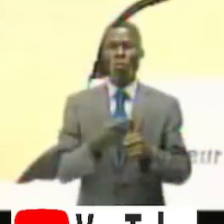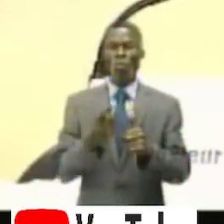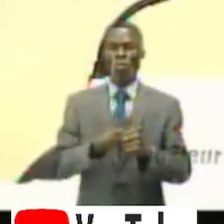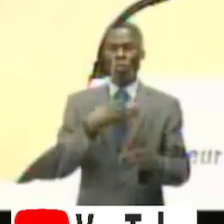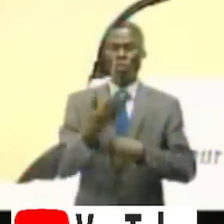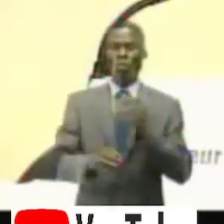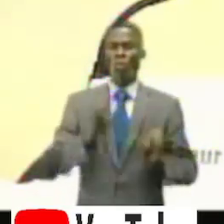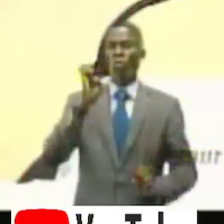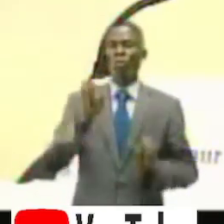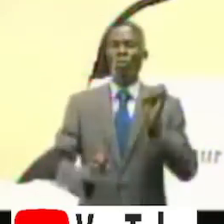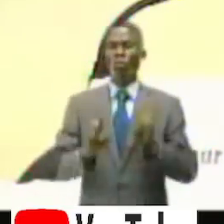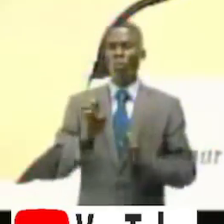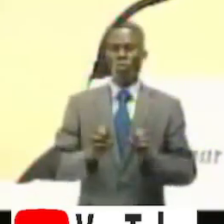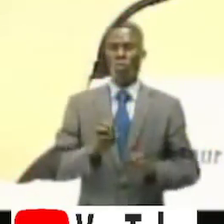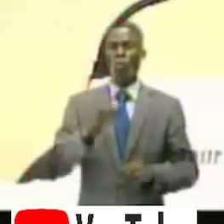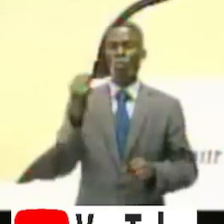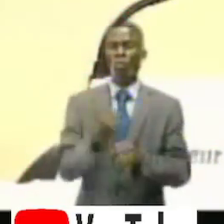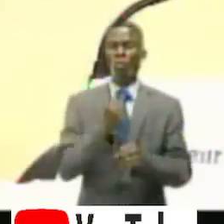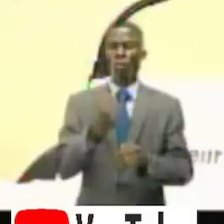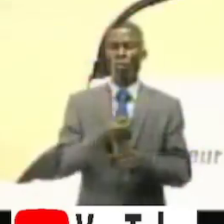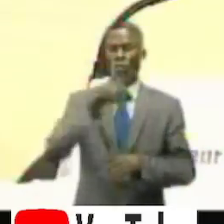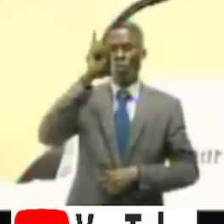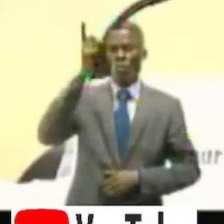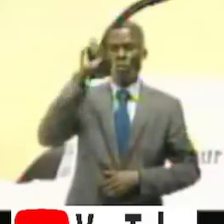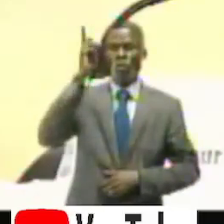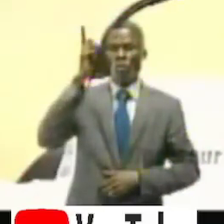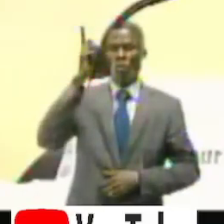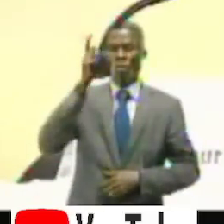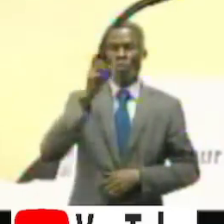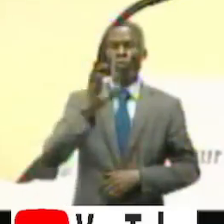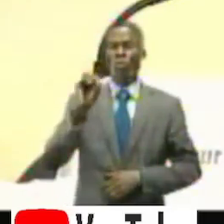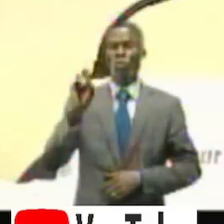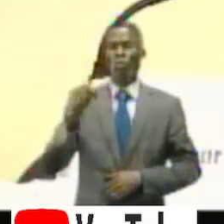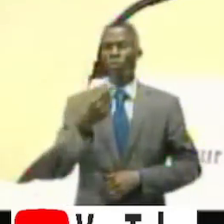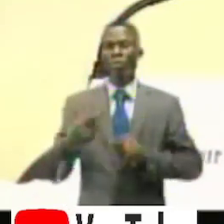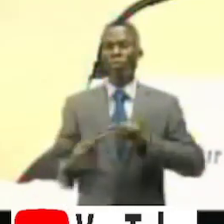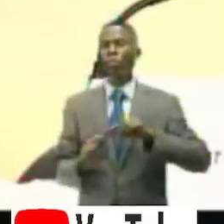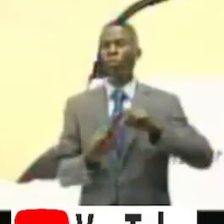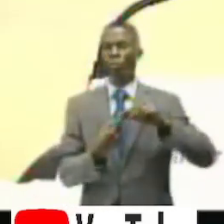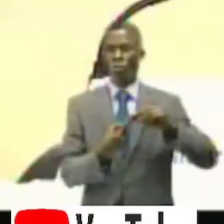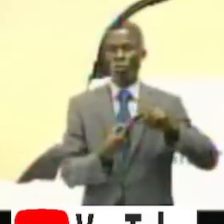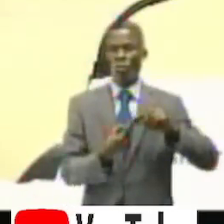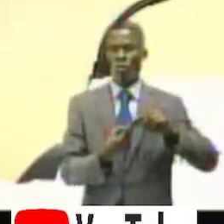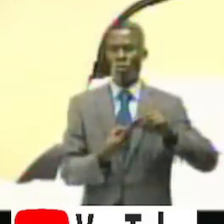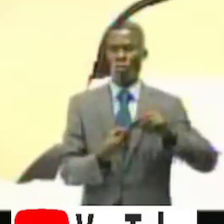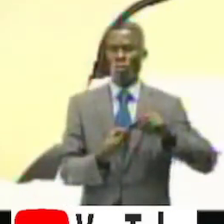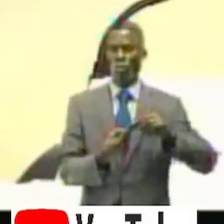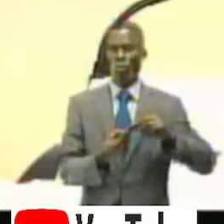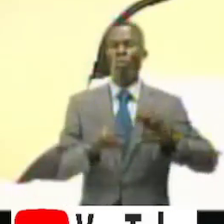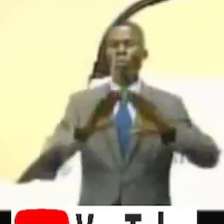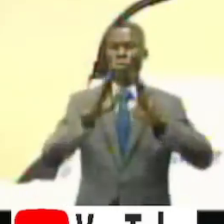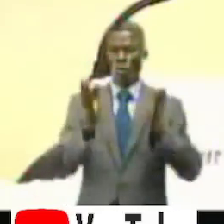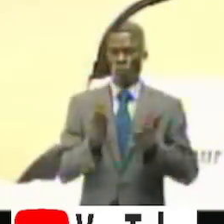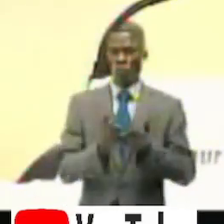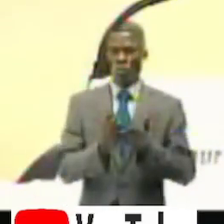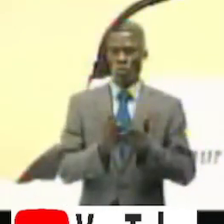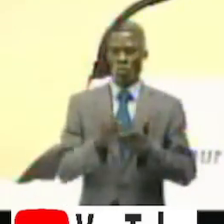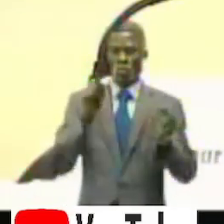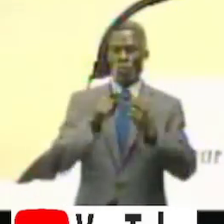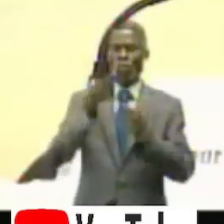s'auto-évaluer dans cette mission vis-à-vis des organismes spécialisés, le tout dans le seul